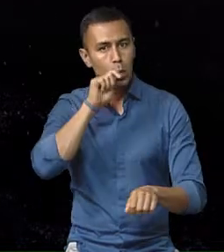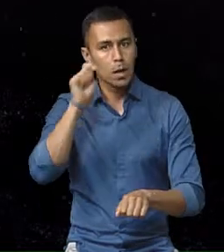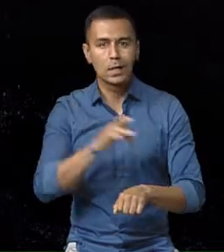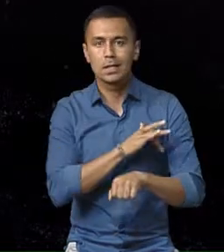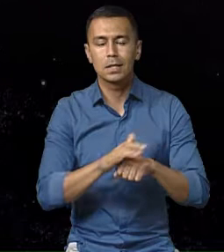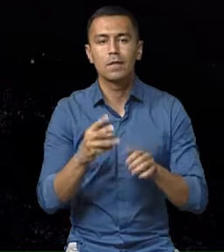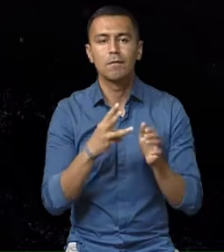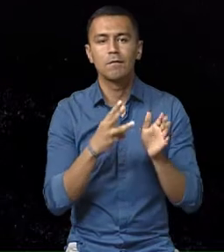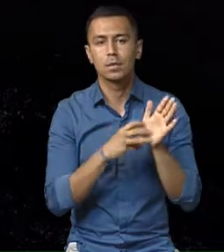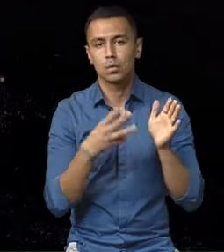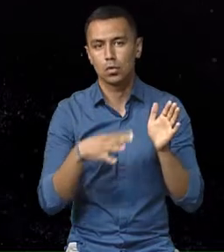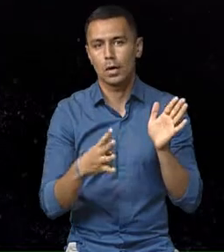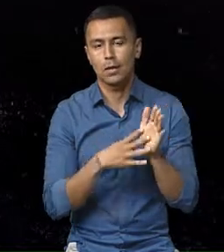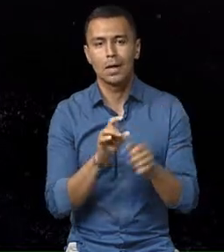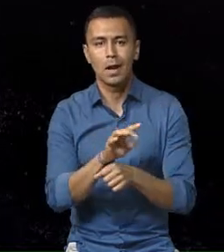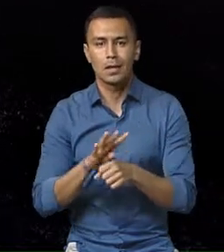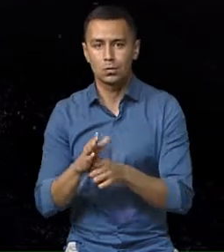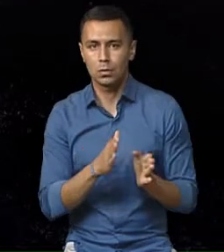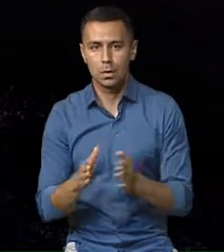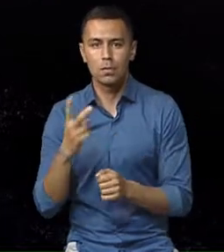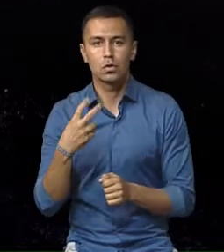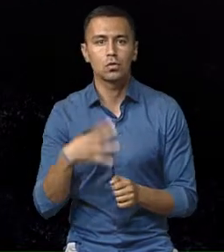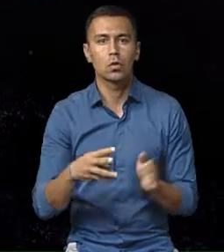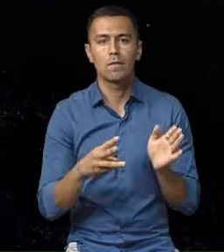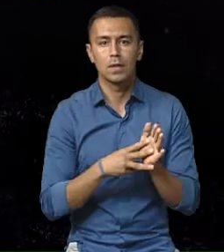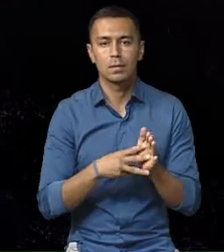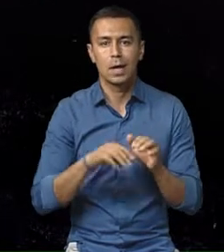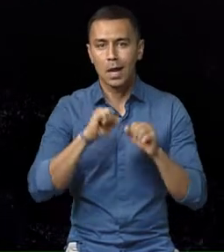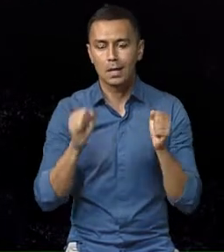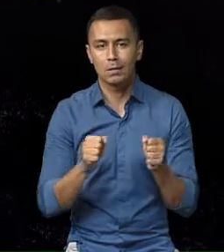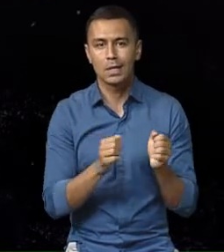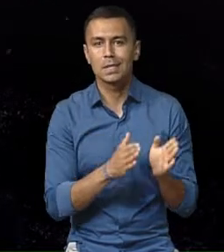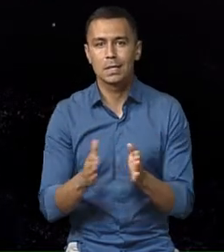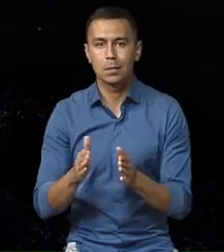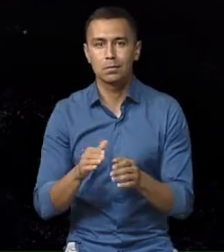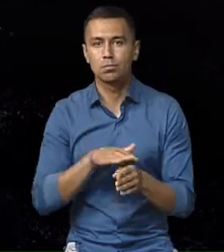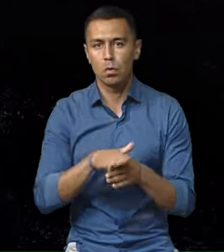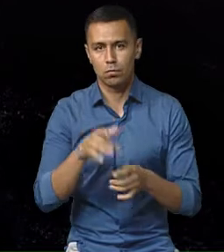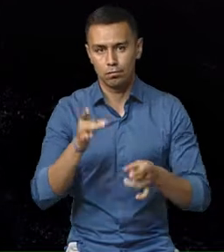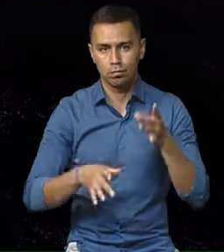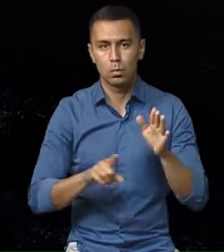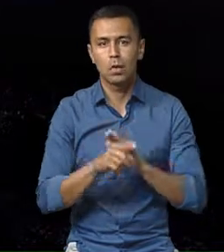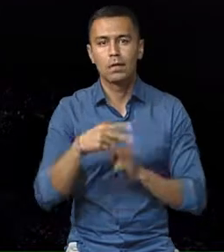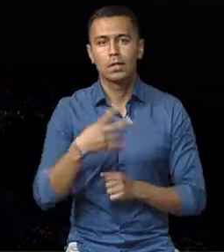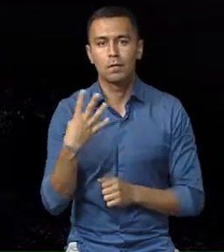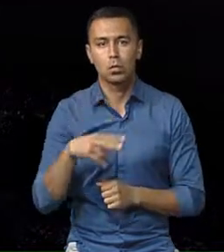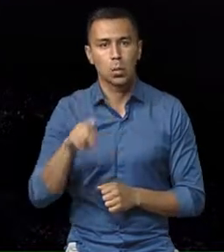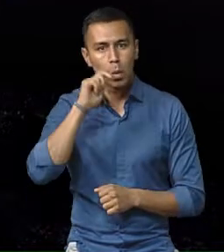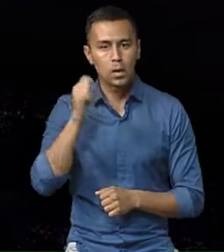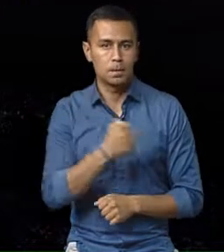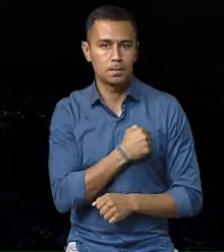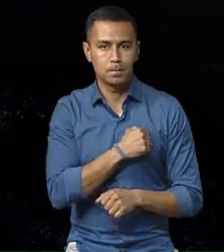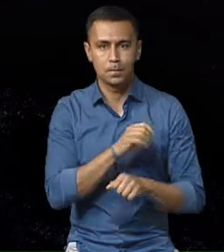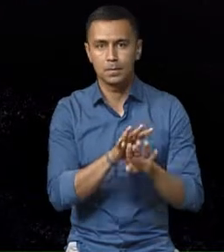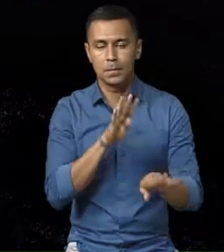знищили 849 артилерійських систем та 248 реактивних систем залпового вогню. Від 24 лютого українськими